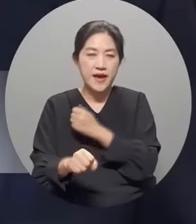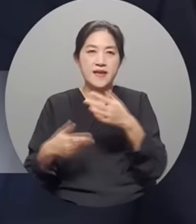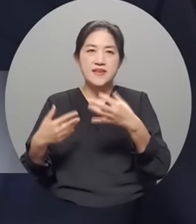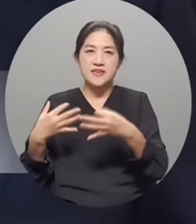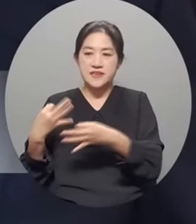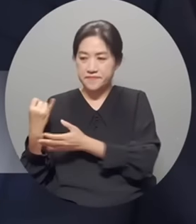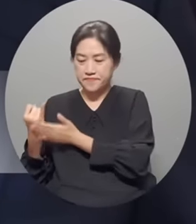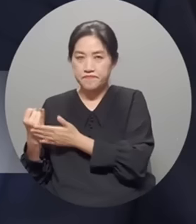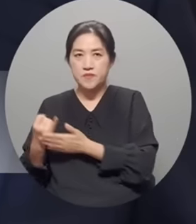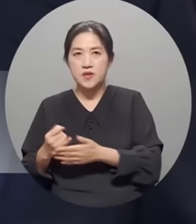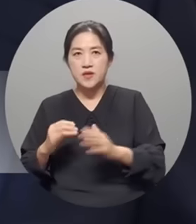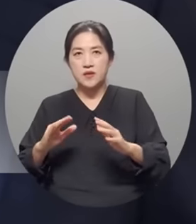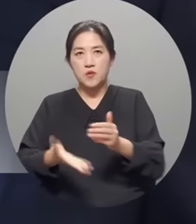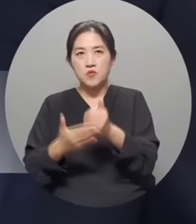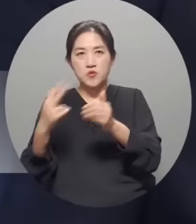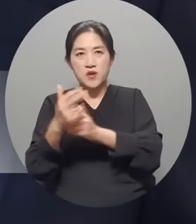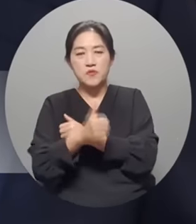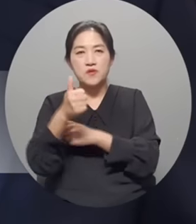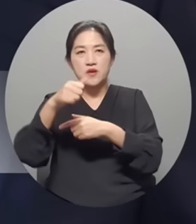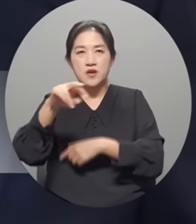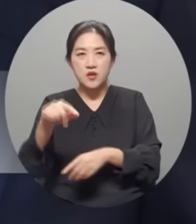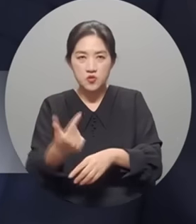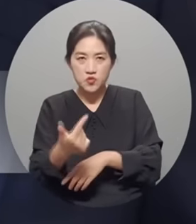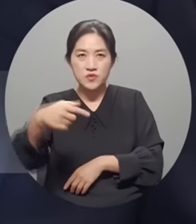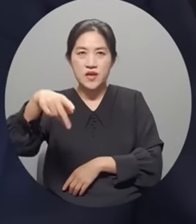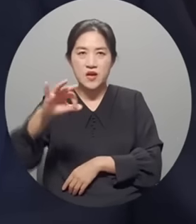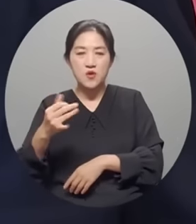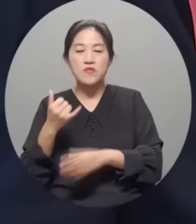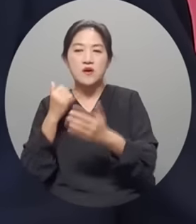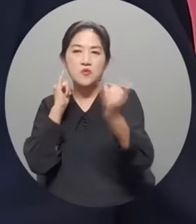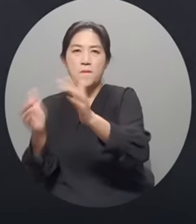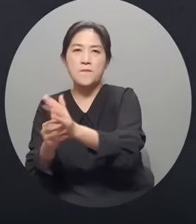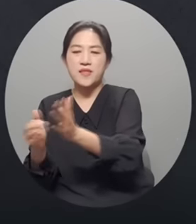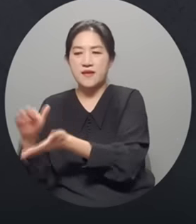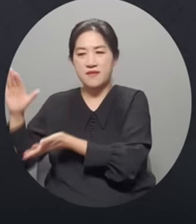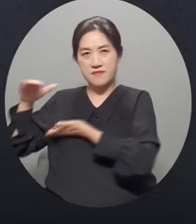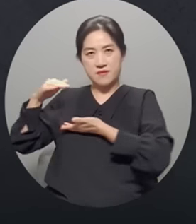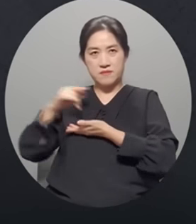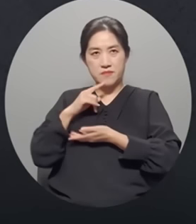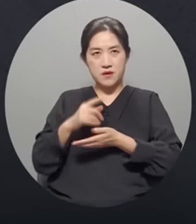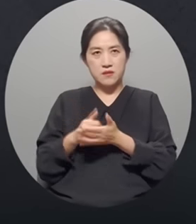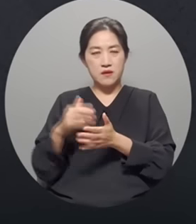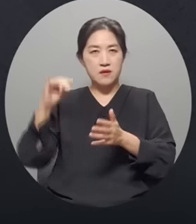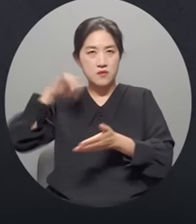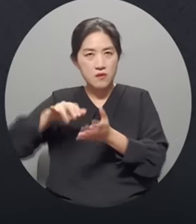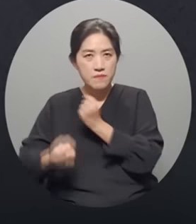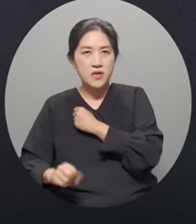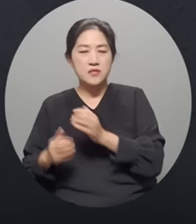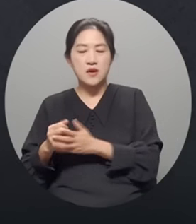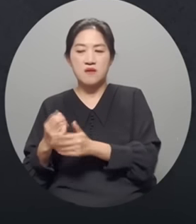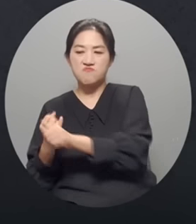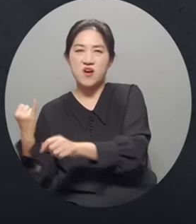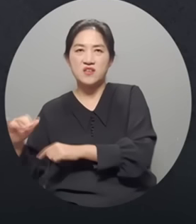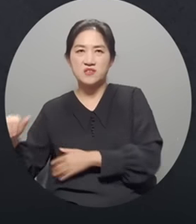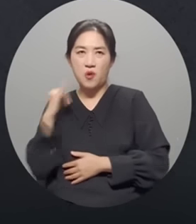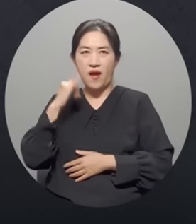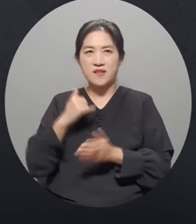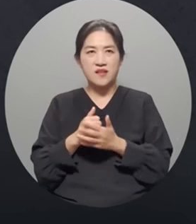공천관리위원장 윤상현 의원과 직접 통화했다고 알려왔다고도 주장했습니다. 바로 끊자마자 만나서 전화 왔어. 선생님,